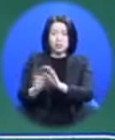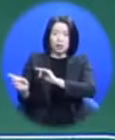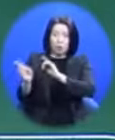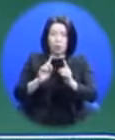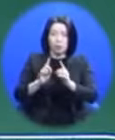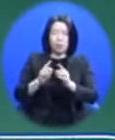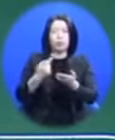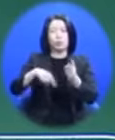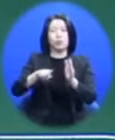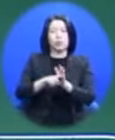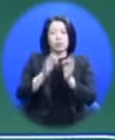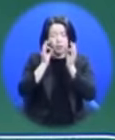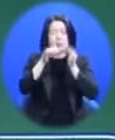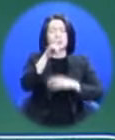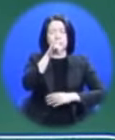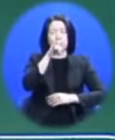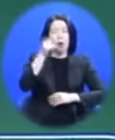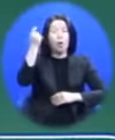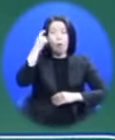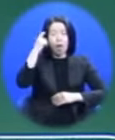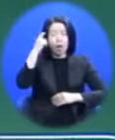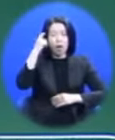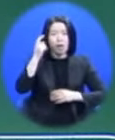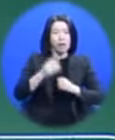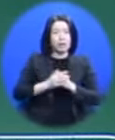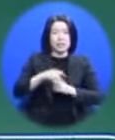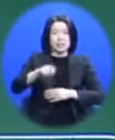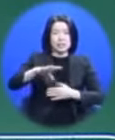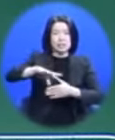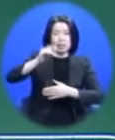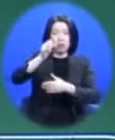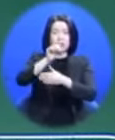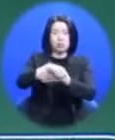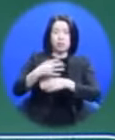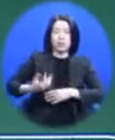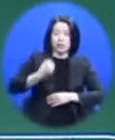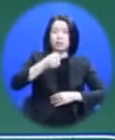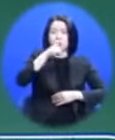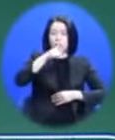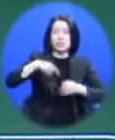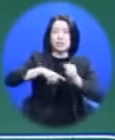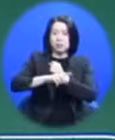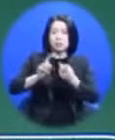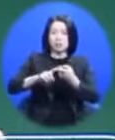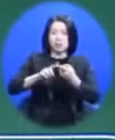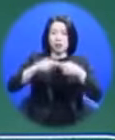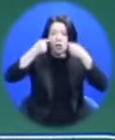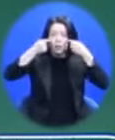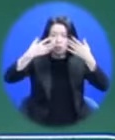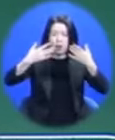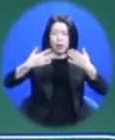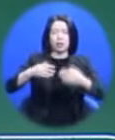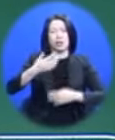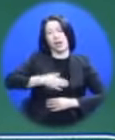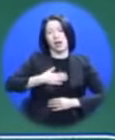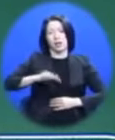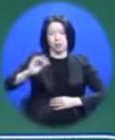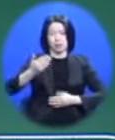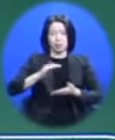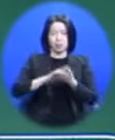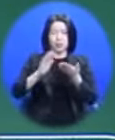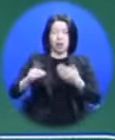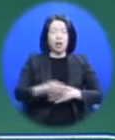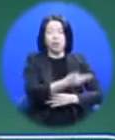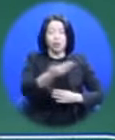애를 썼습니다. 왜 그랬을까요? 이 첫 열매가 가지고 있는 의미를 먼저 정확하게 알아야 합니다.